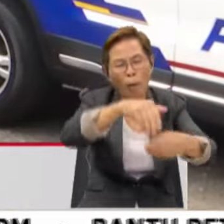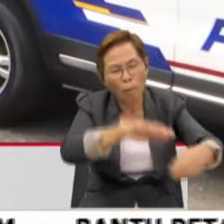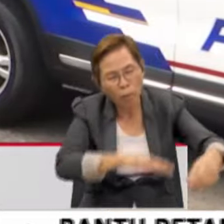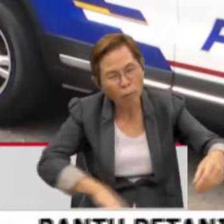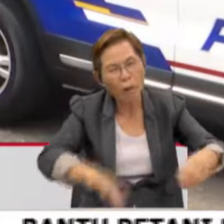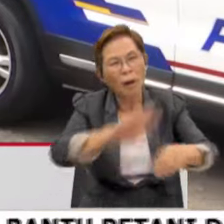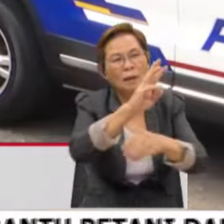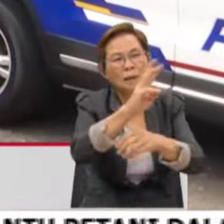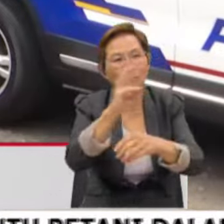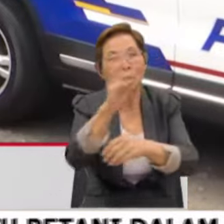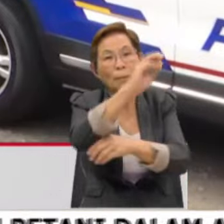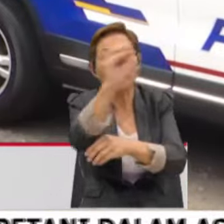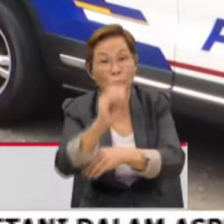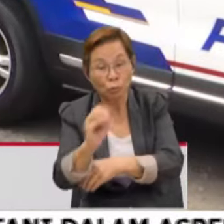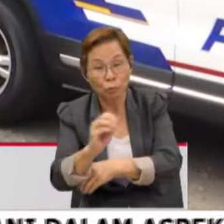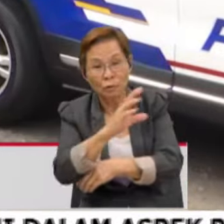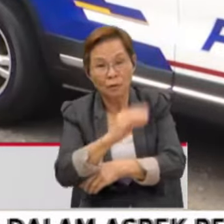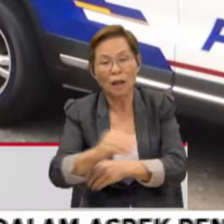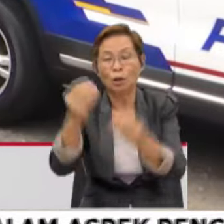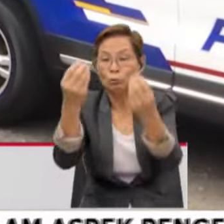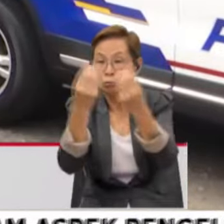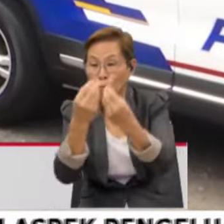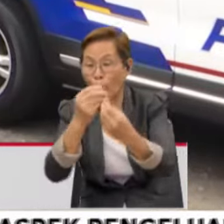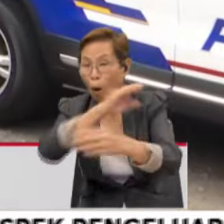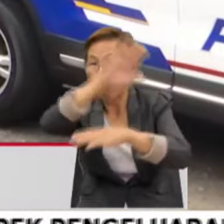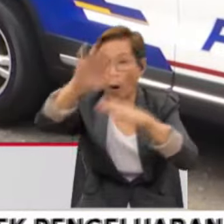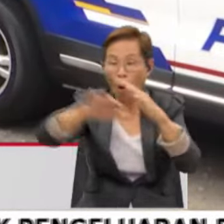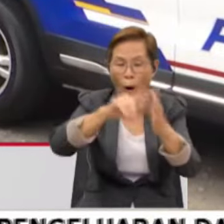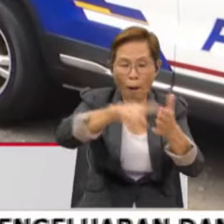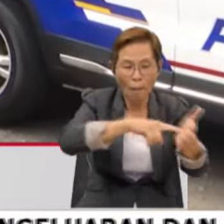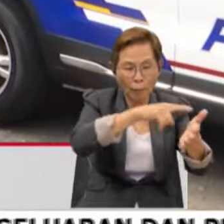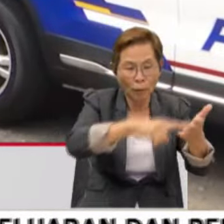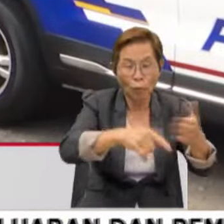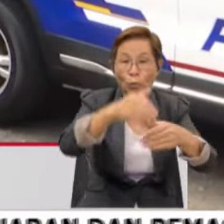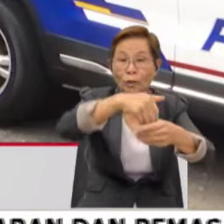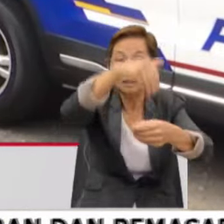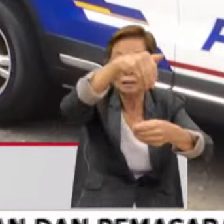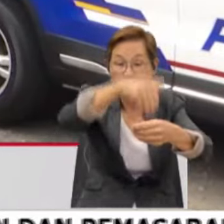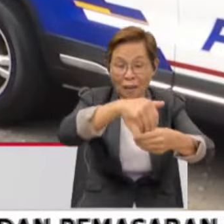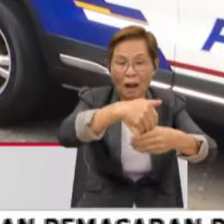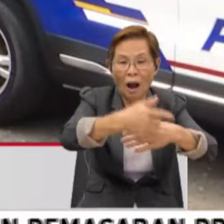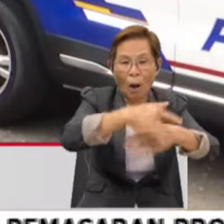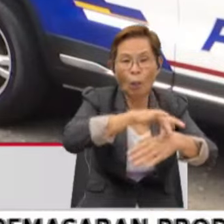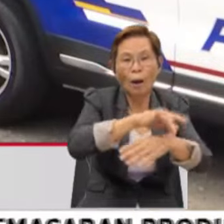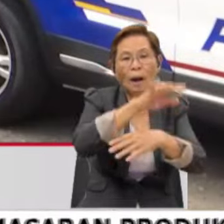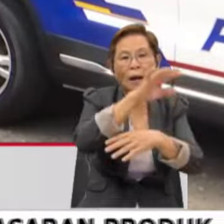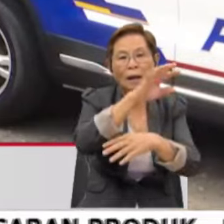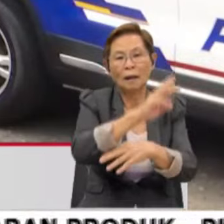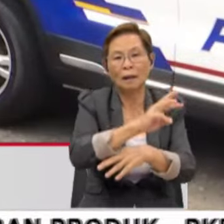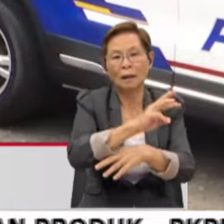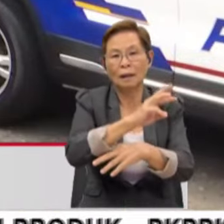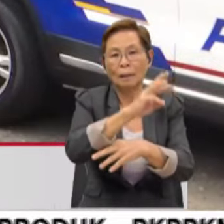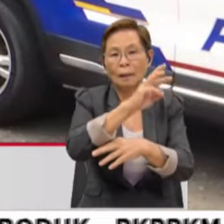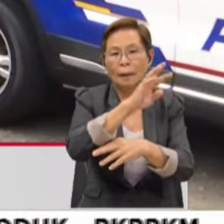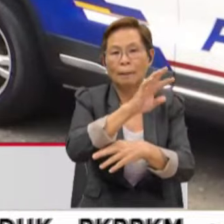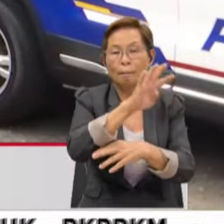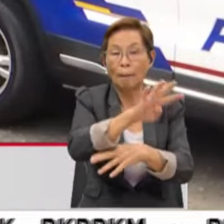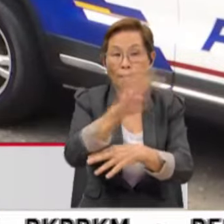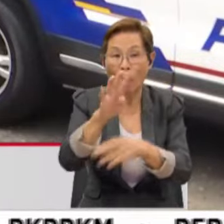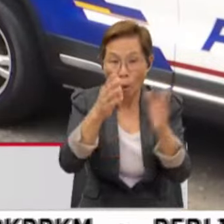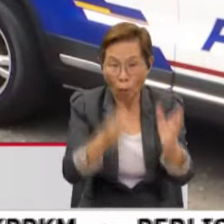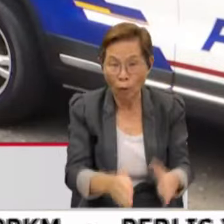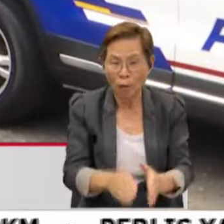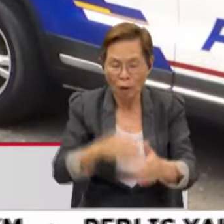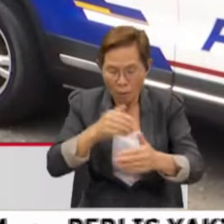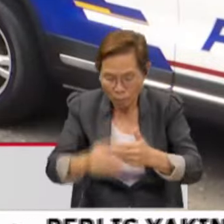sekitar 66%. Manakala jumlah keseluruhan pengundi awal di sini ialah 48 orang. Nah, proses